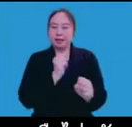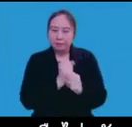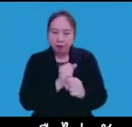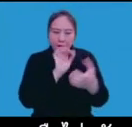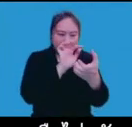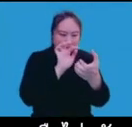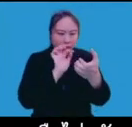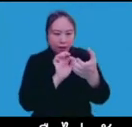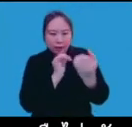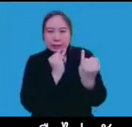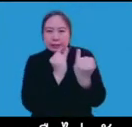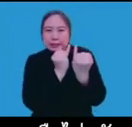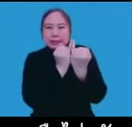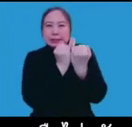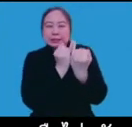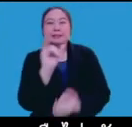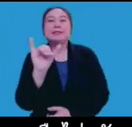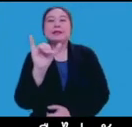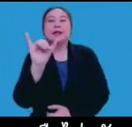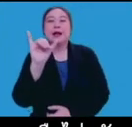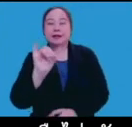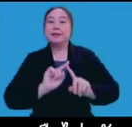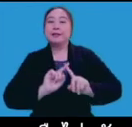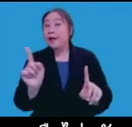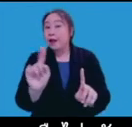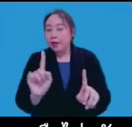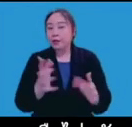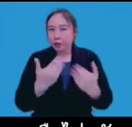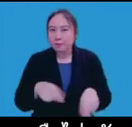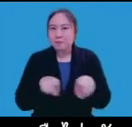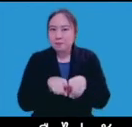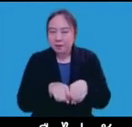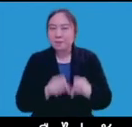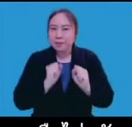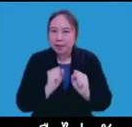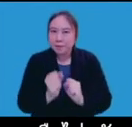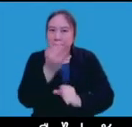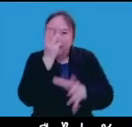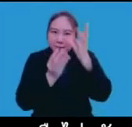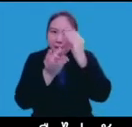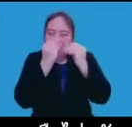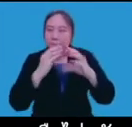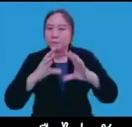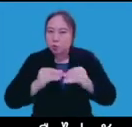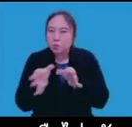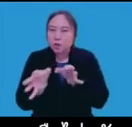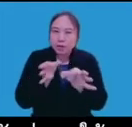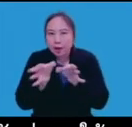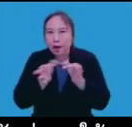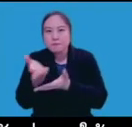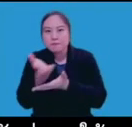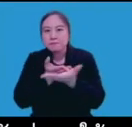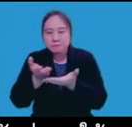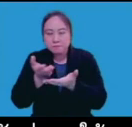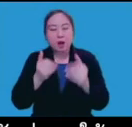นี่ยก็อาจจะยังไม่ดีนะครับแต่ว่าอาศัยการที่เรามีการอบรมมีการประชุมชี้แจงนะครับก็ท